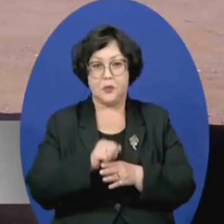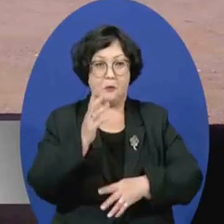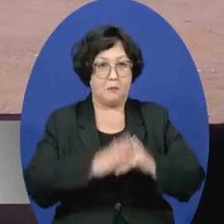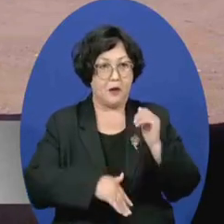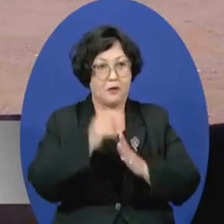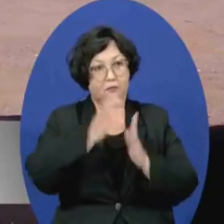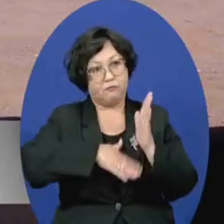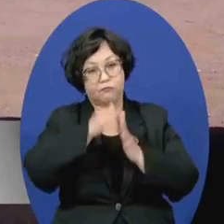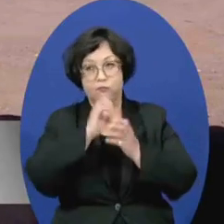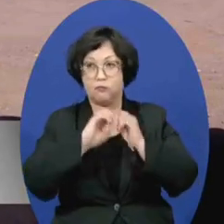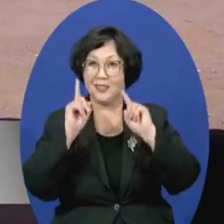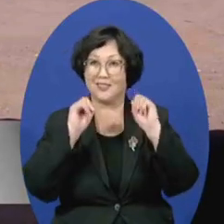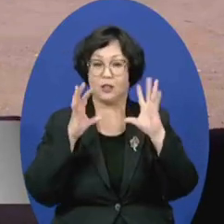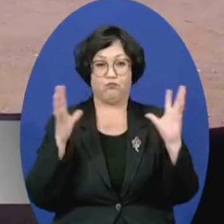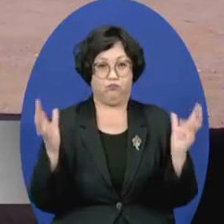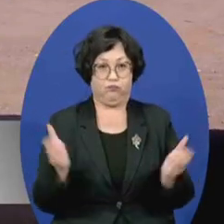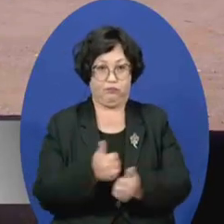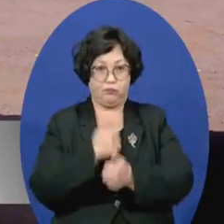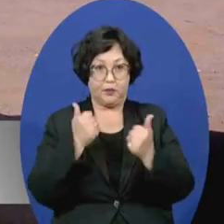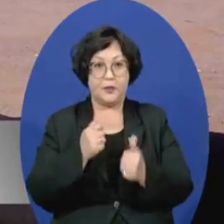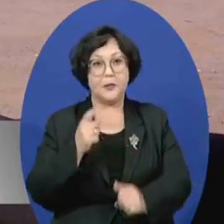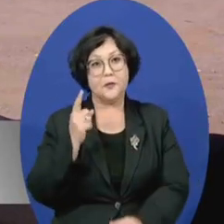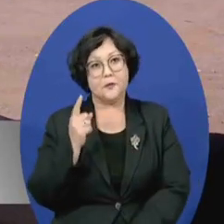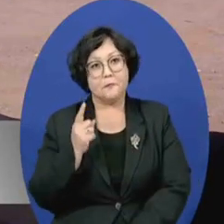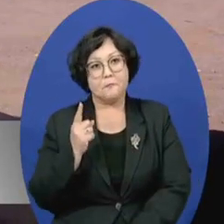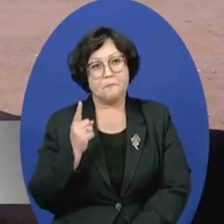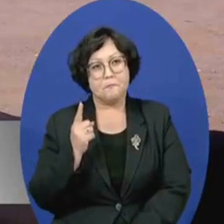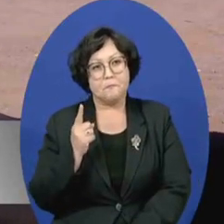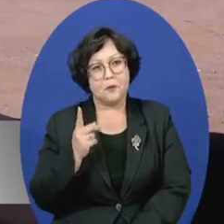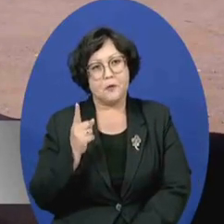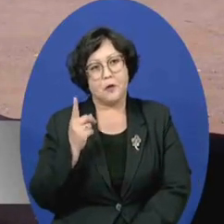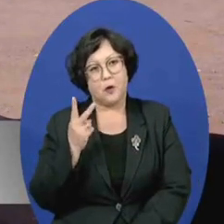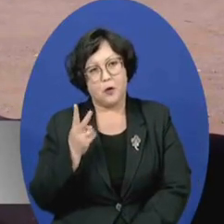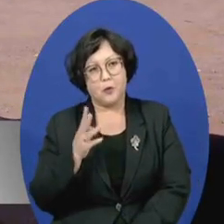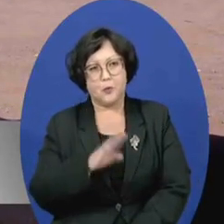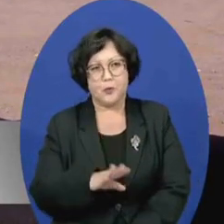барилга засварын ажил бол бүгд хангагдчихсан. Одоо нэг ганц хоёр нэг хүүхдийн хэрэглэгдэх